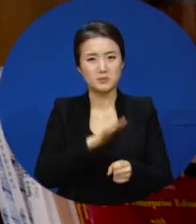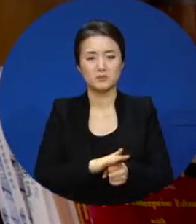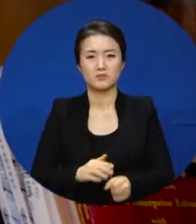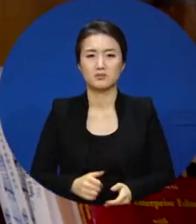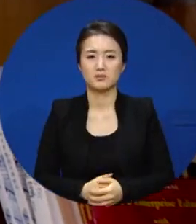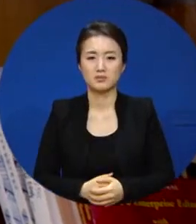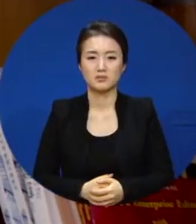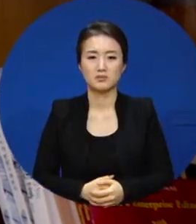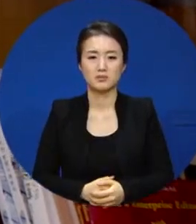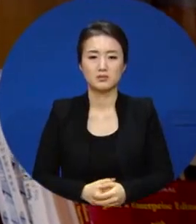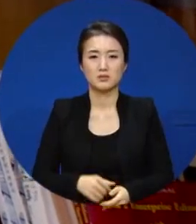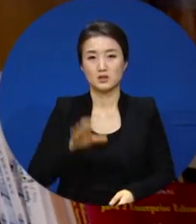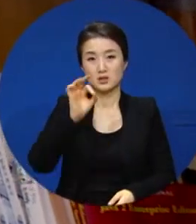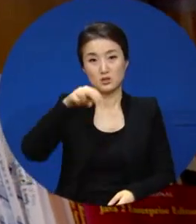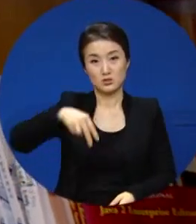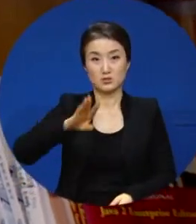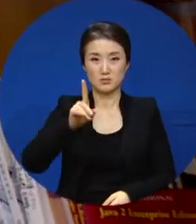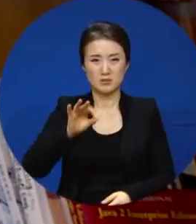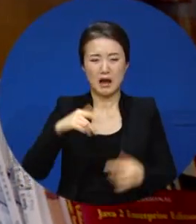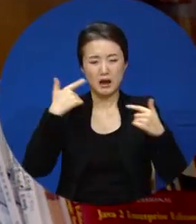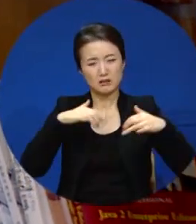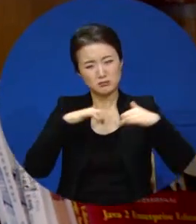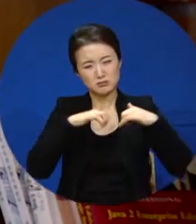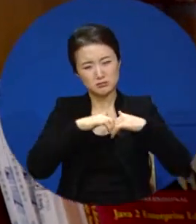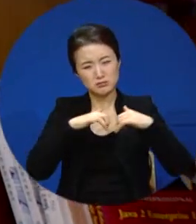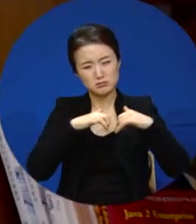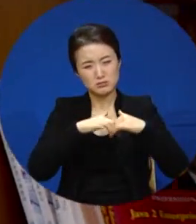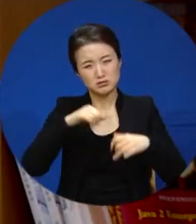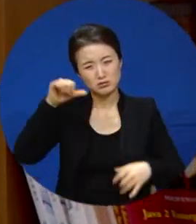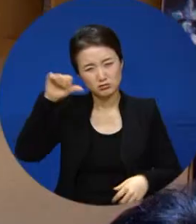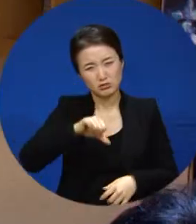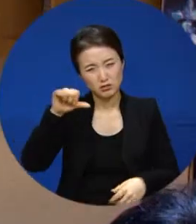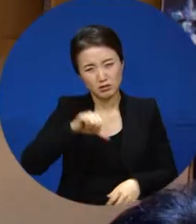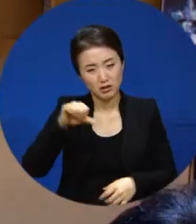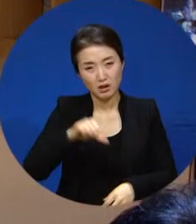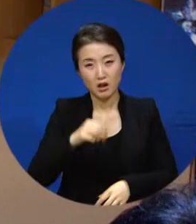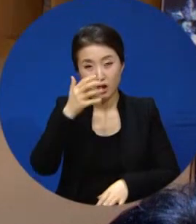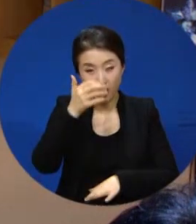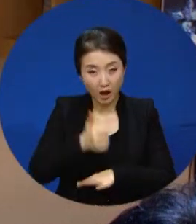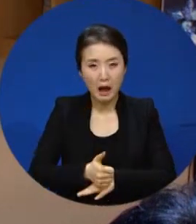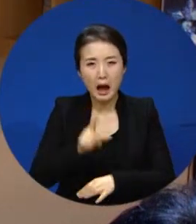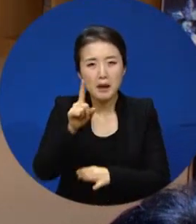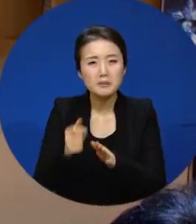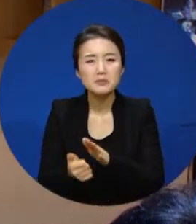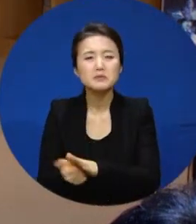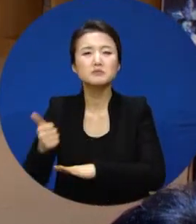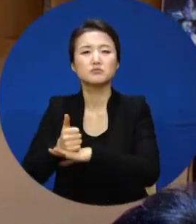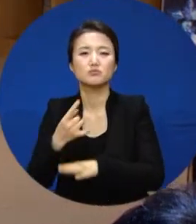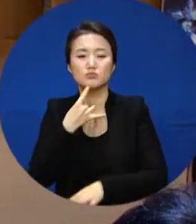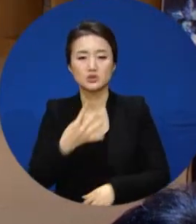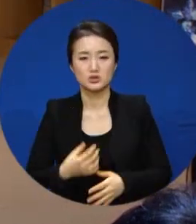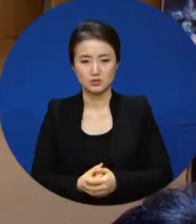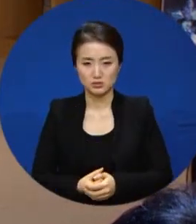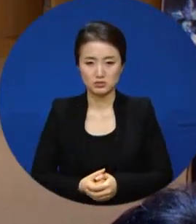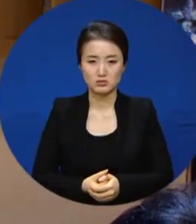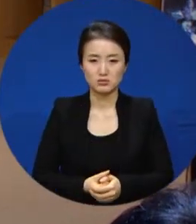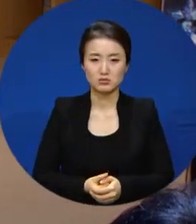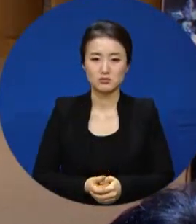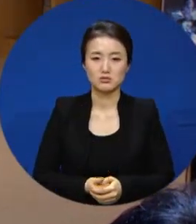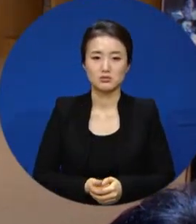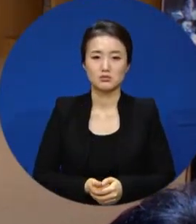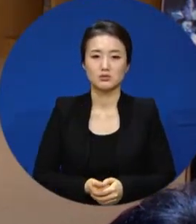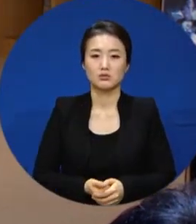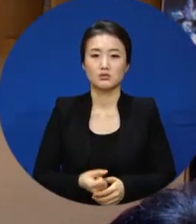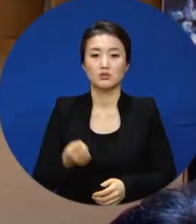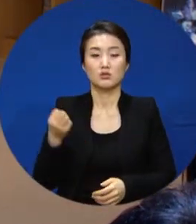없었거든요 한번 따기 했어요 한신에 천하를 통일한 이유로 뭐냐 얘는 웬만한 끄덕도 없었어요 그 비가 끄는 나이에